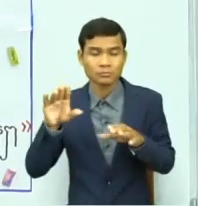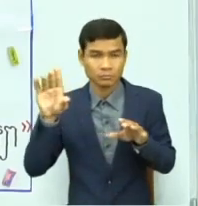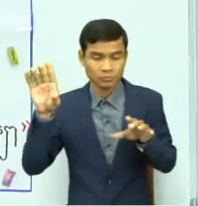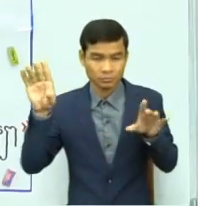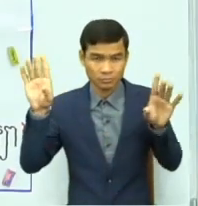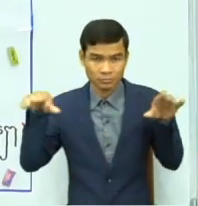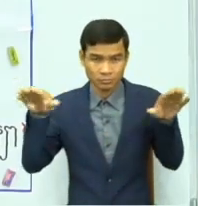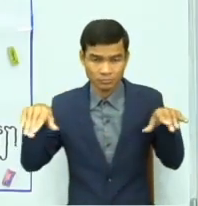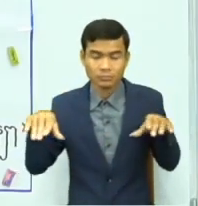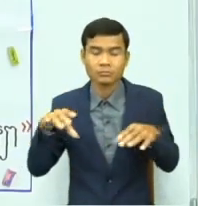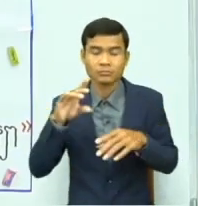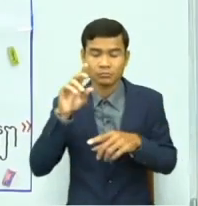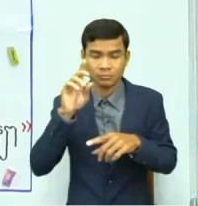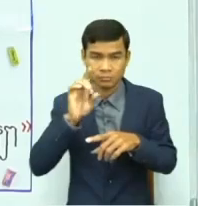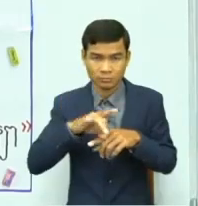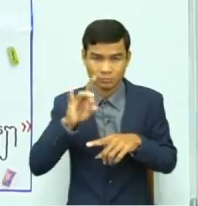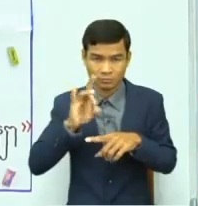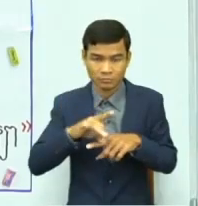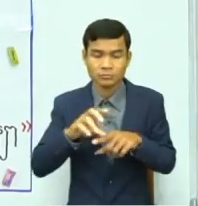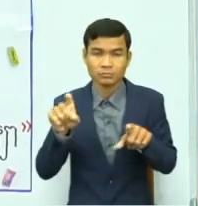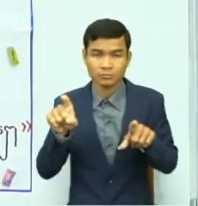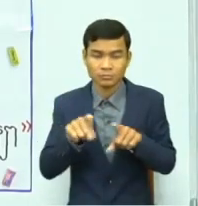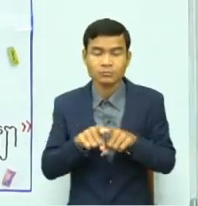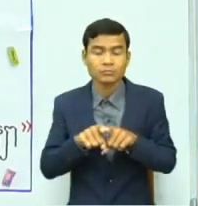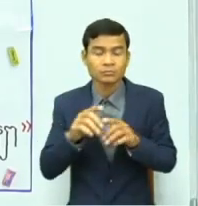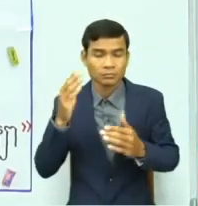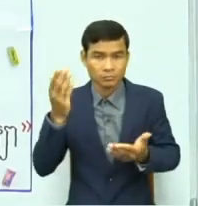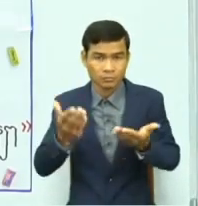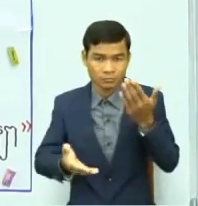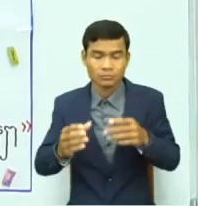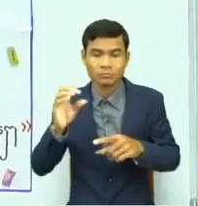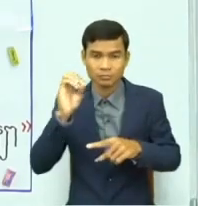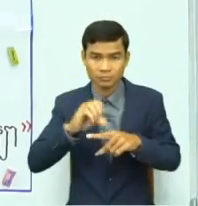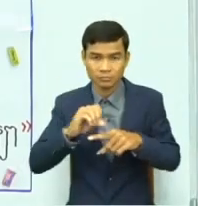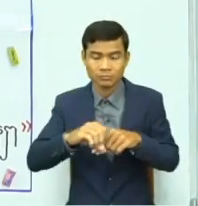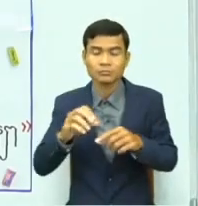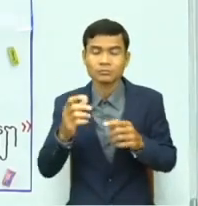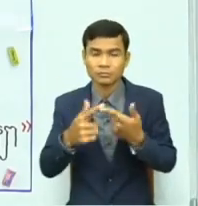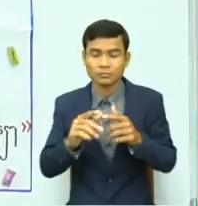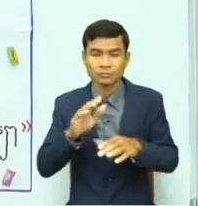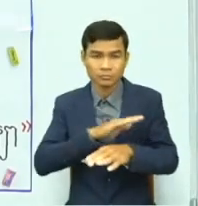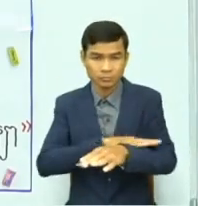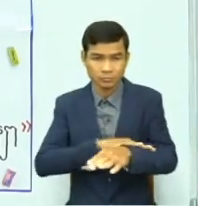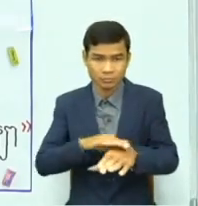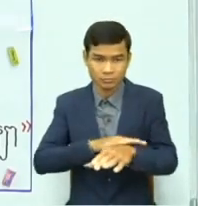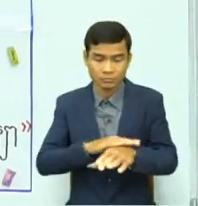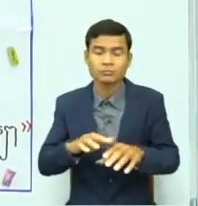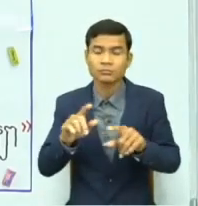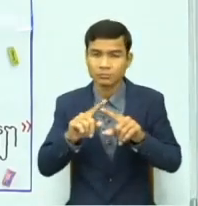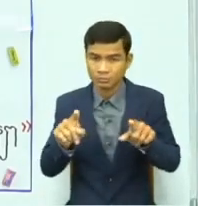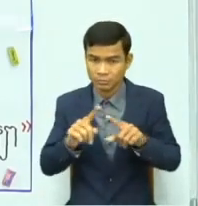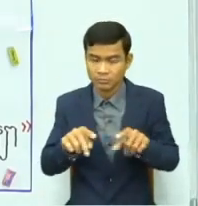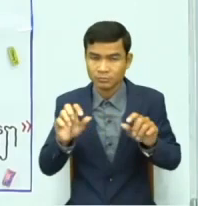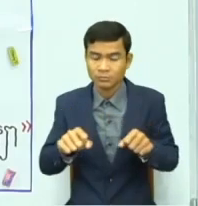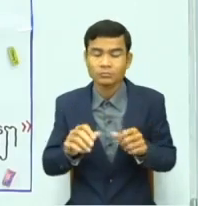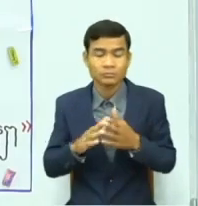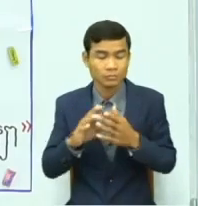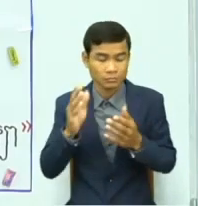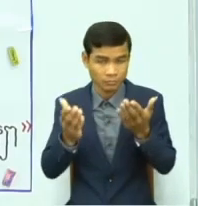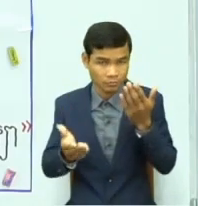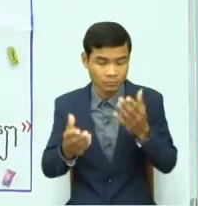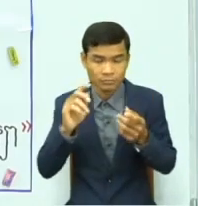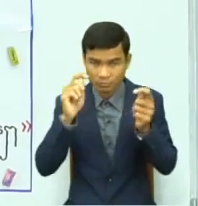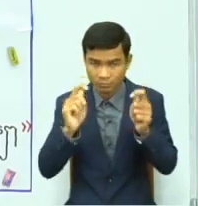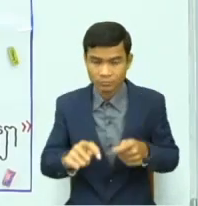rút riêng sở điên nâng sắp lờ lộp ta xâm bớ xên khỉa chả rút riêng viết sở điên nâng